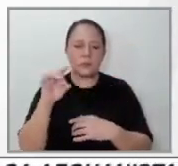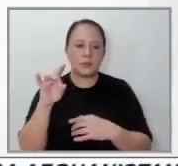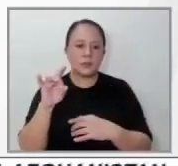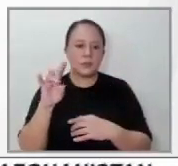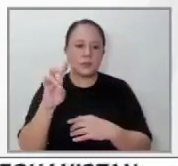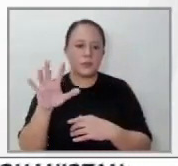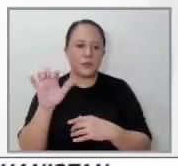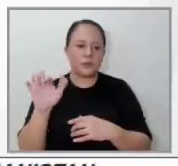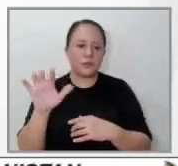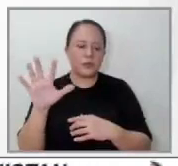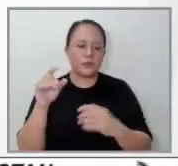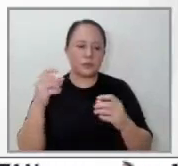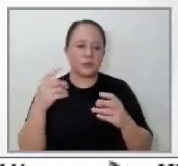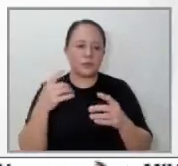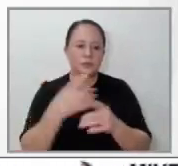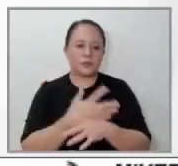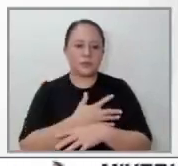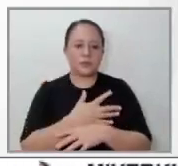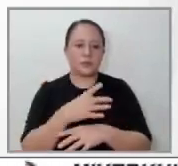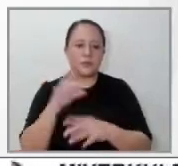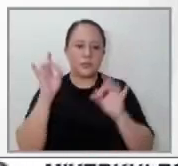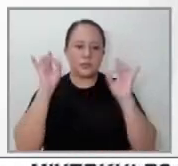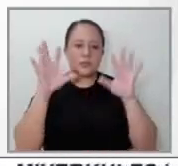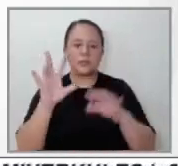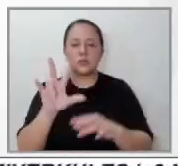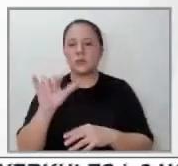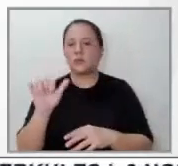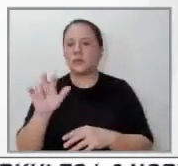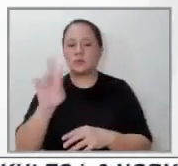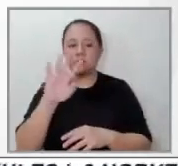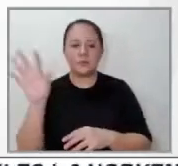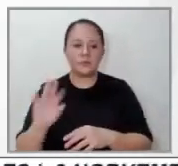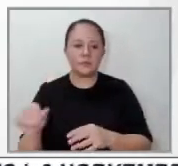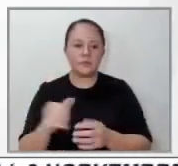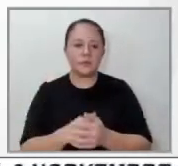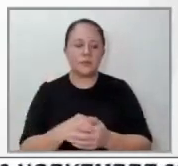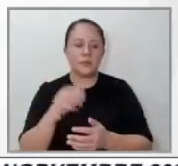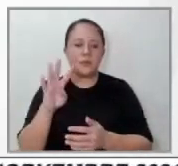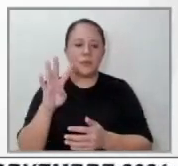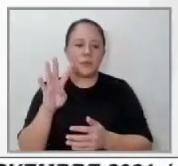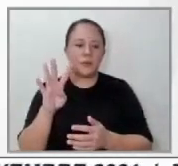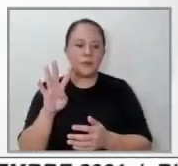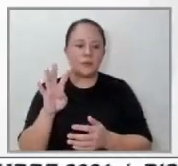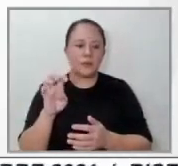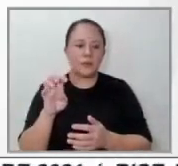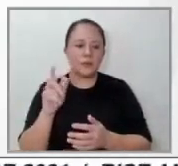at 3.2% naman ang nasa critical ang kondisyon. 128 ang mga bagong nasawi,